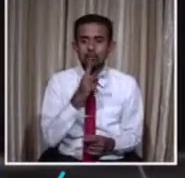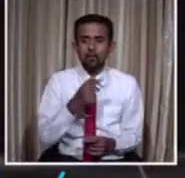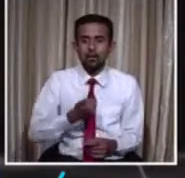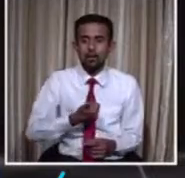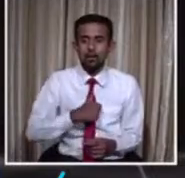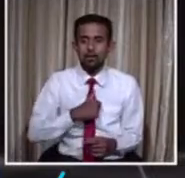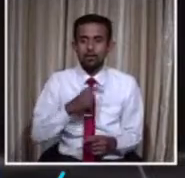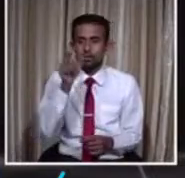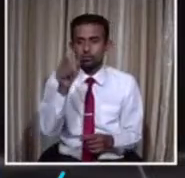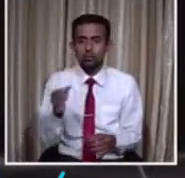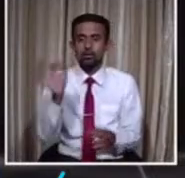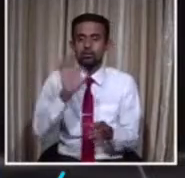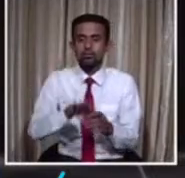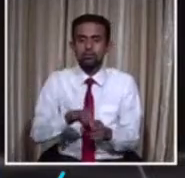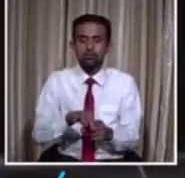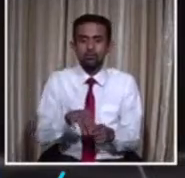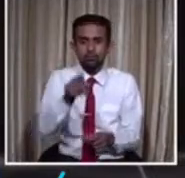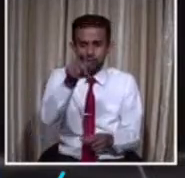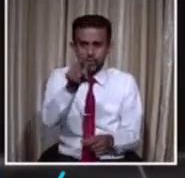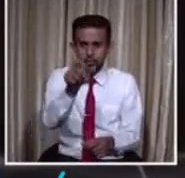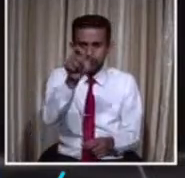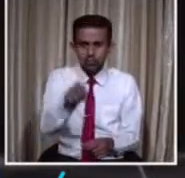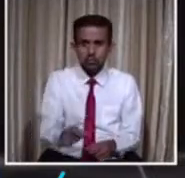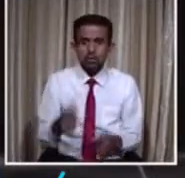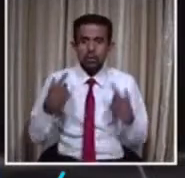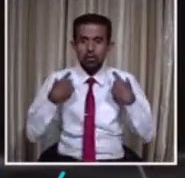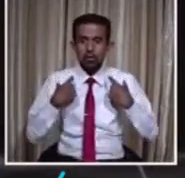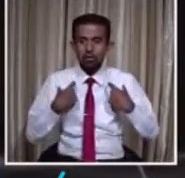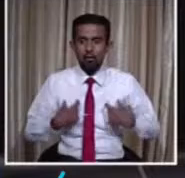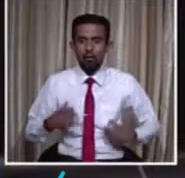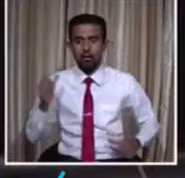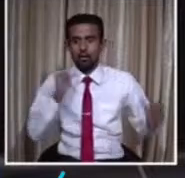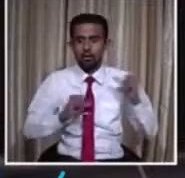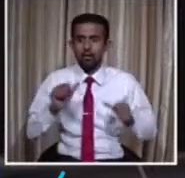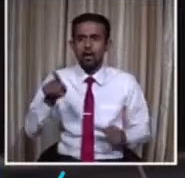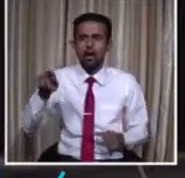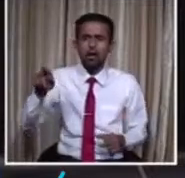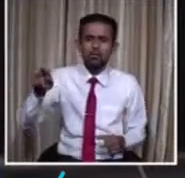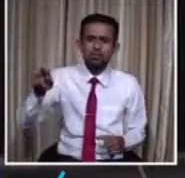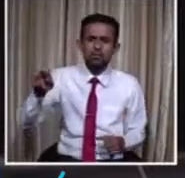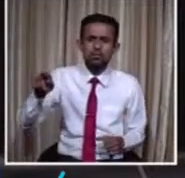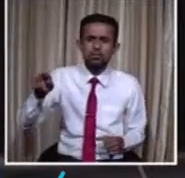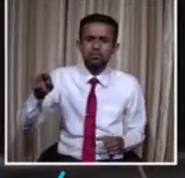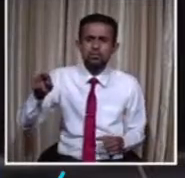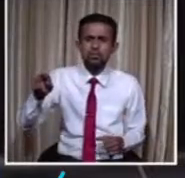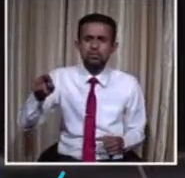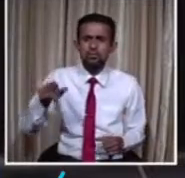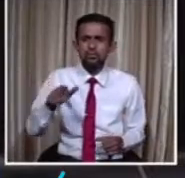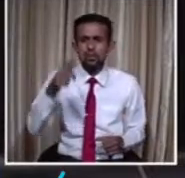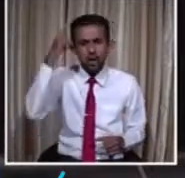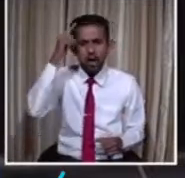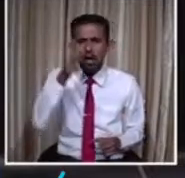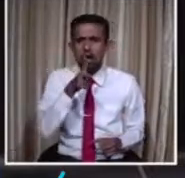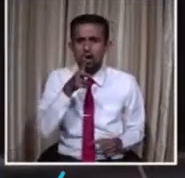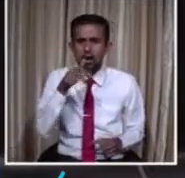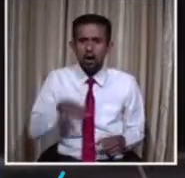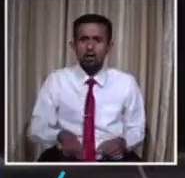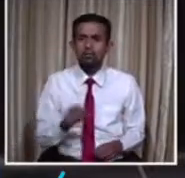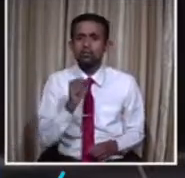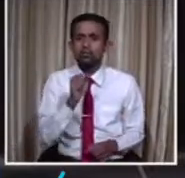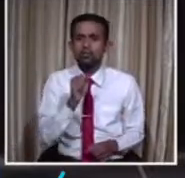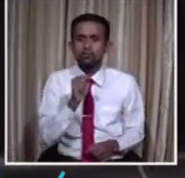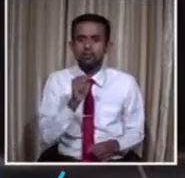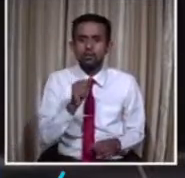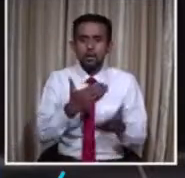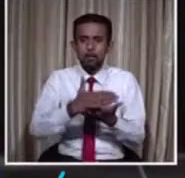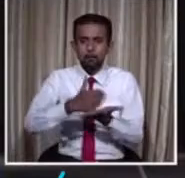ni. Adat tu ala kara sahata ke dagat tu, kau tu me kaputa. Adat kerema kad,